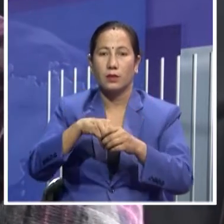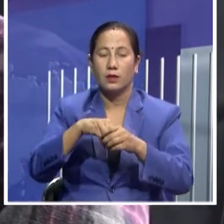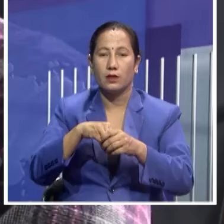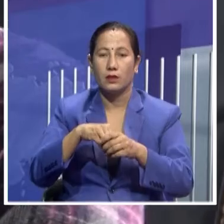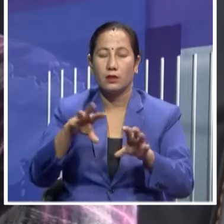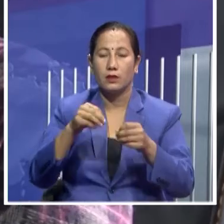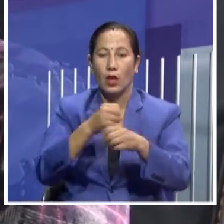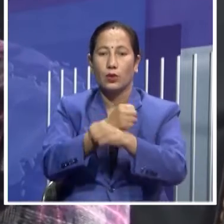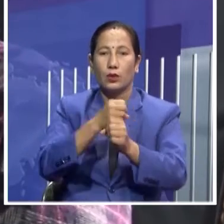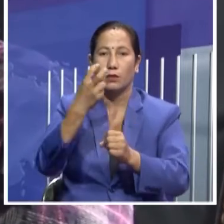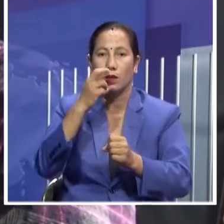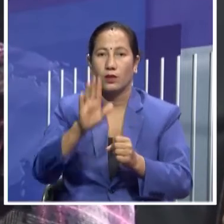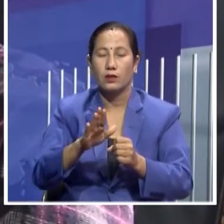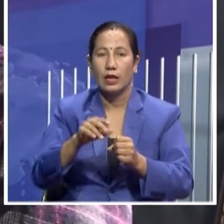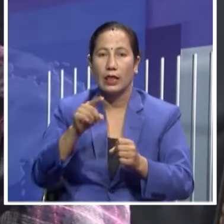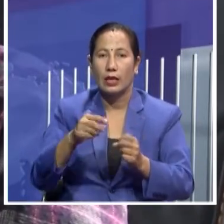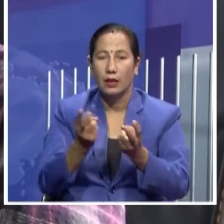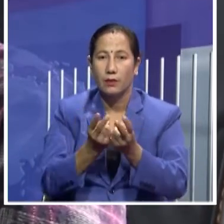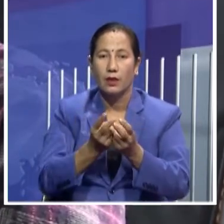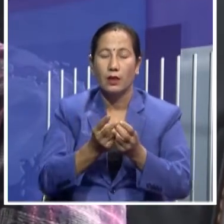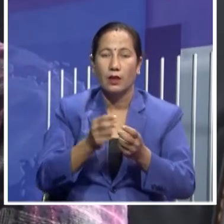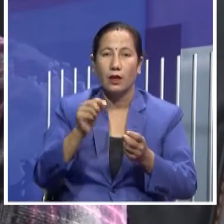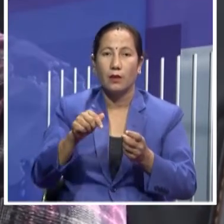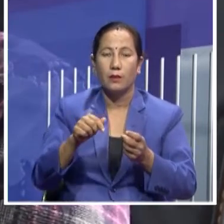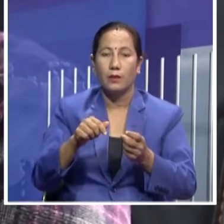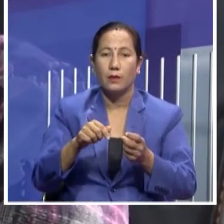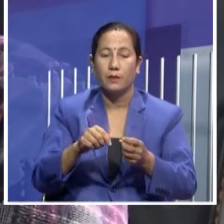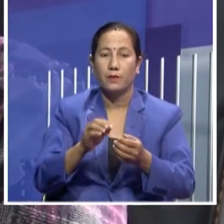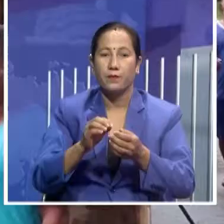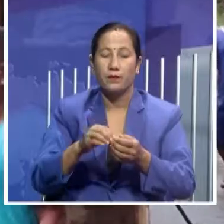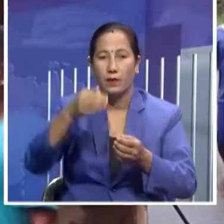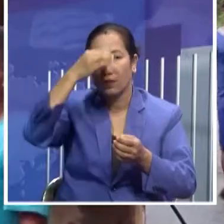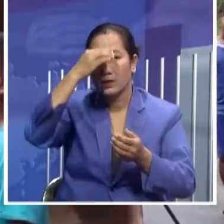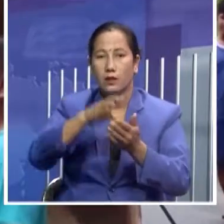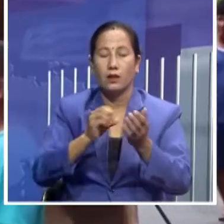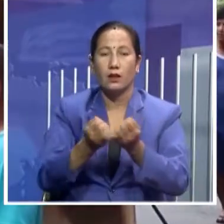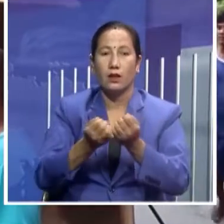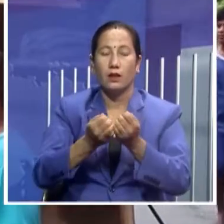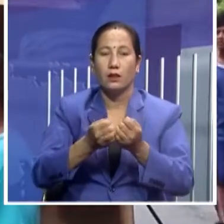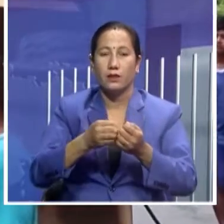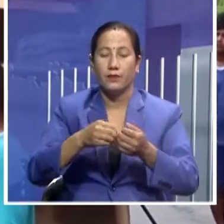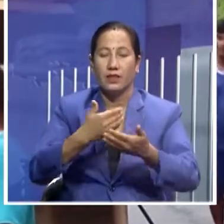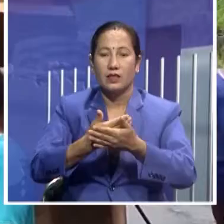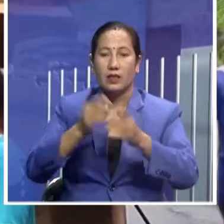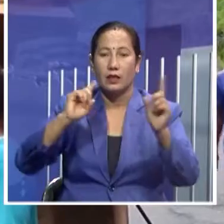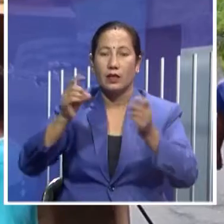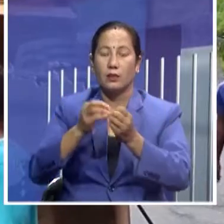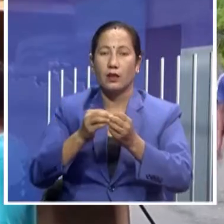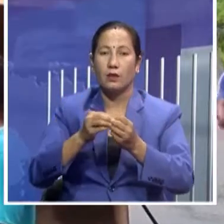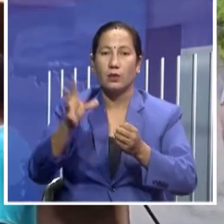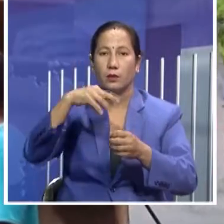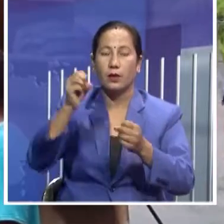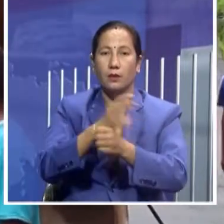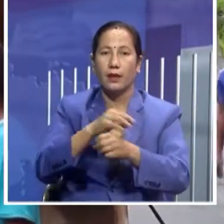संरचनामा जोखिम देखिएको छ। त्यही पनि हामीले सकेसम्म न्यूनीकरण गर्ने प्रयास गरेका छौँ। सिद्धार्थ राजमार्गमा पर्ने सबैभन्दा